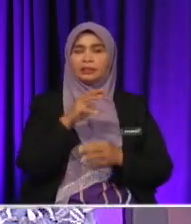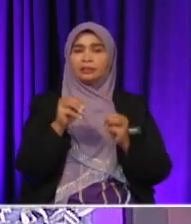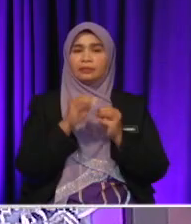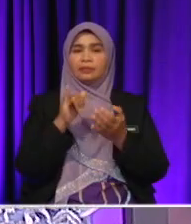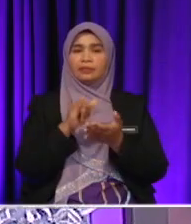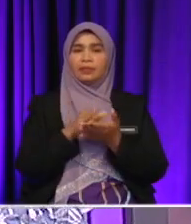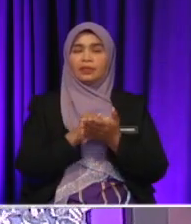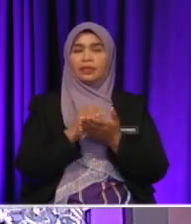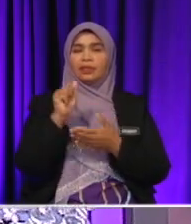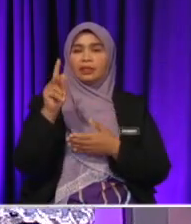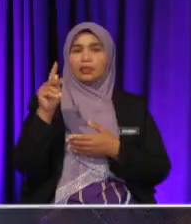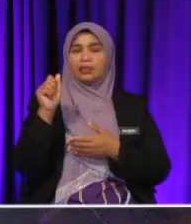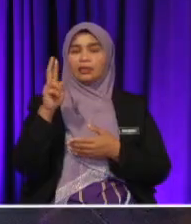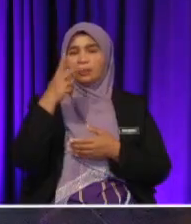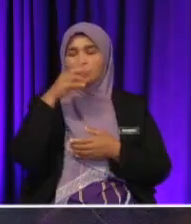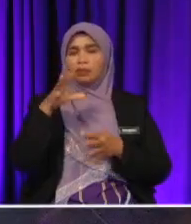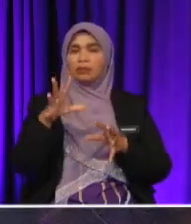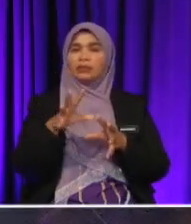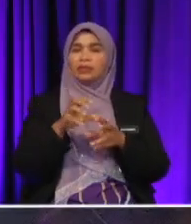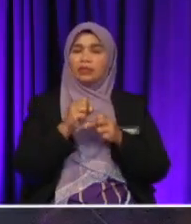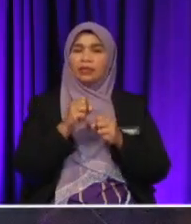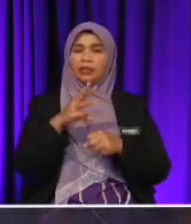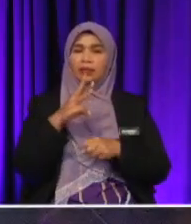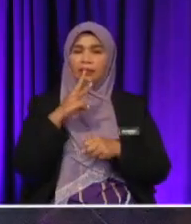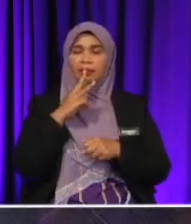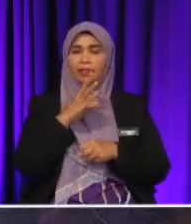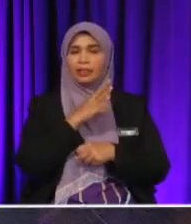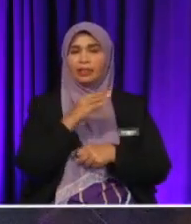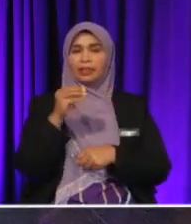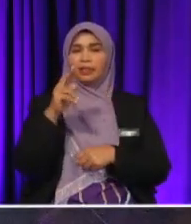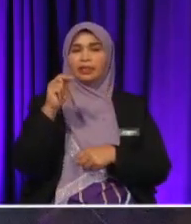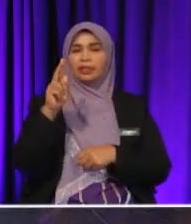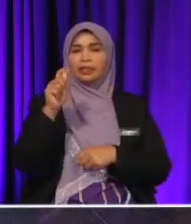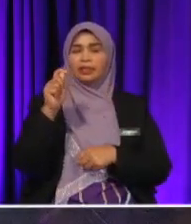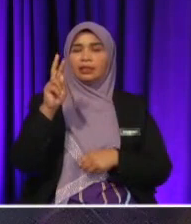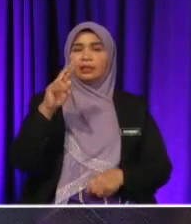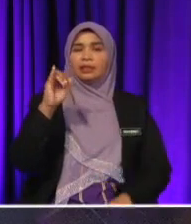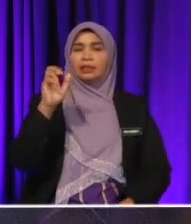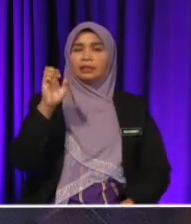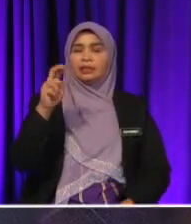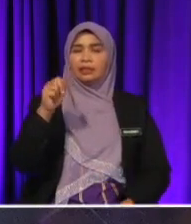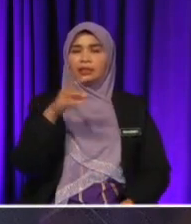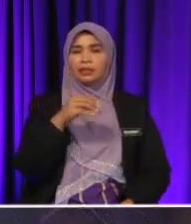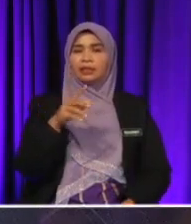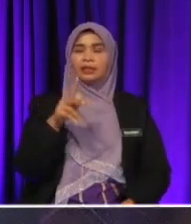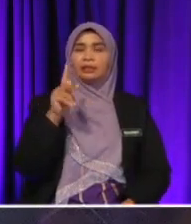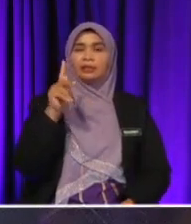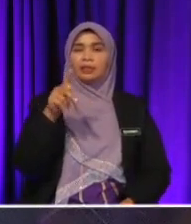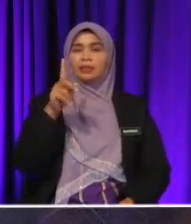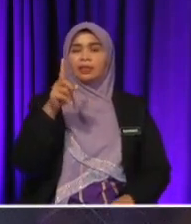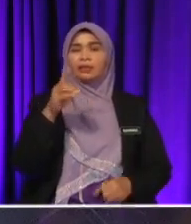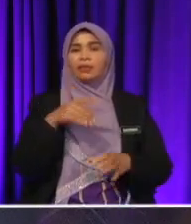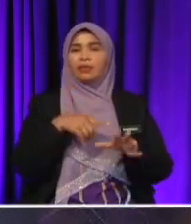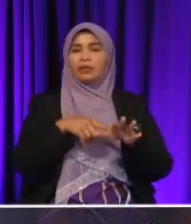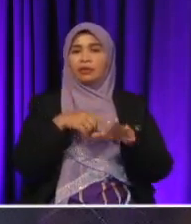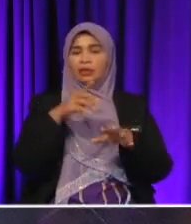aka ini adalah untuk menyerap air dan juga neutron tapi sebab gila dikurangi diperlukan satu angka yang panjang untuk dapat